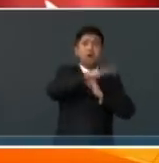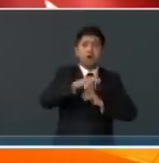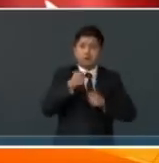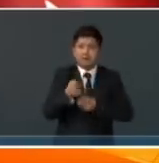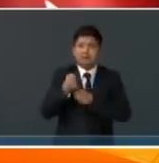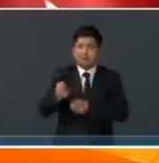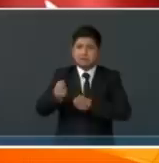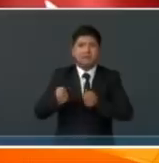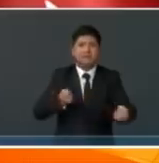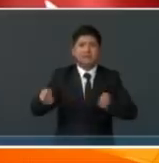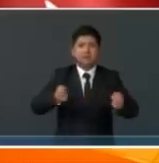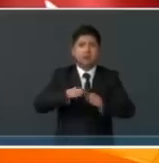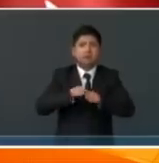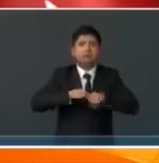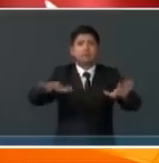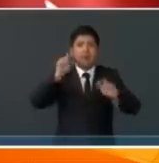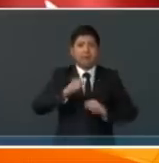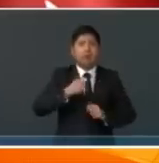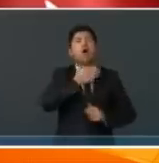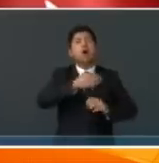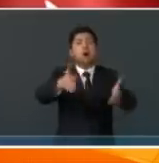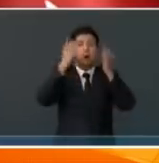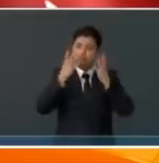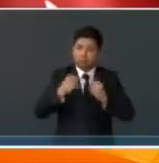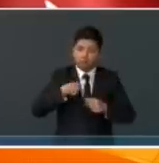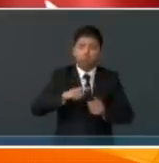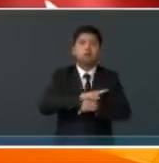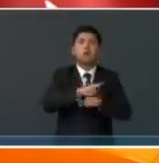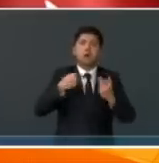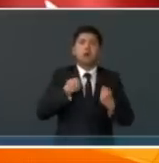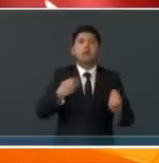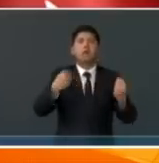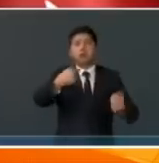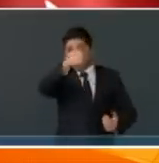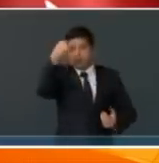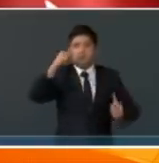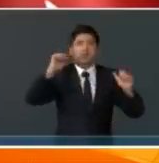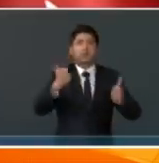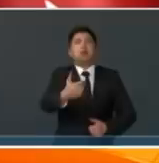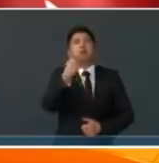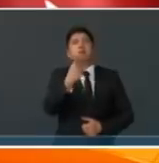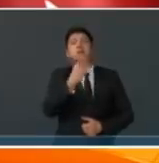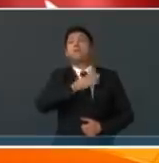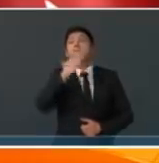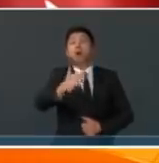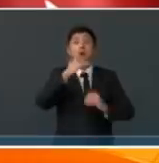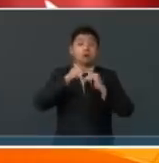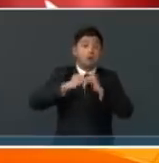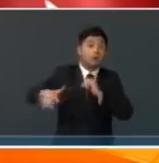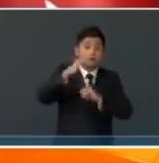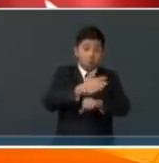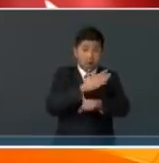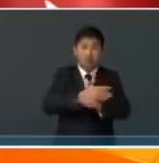kışkırtmaya çalıştılar hamdolsun bu süreci de alnımızın akıyla geride bırakarak ülke ve